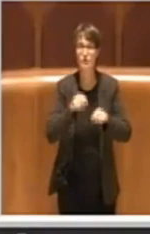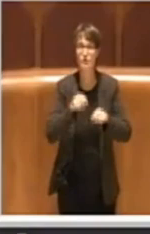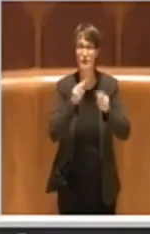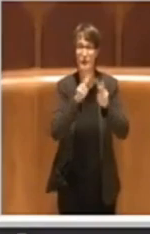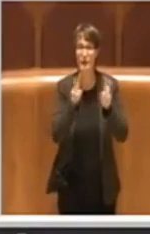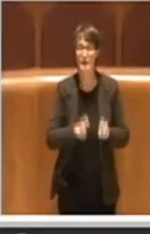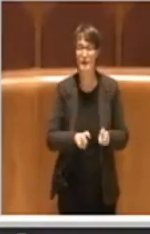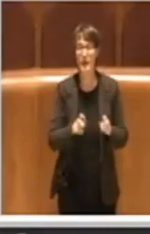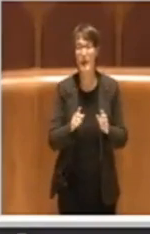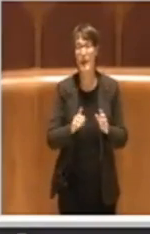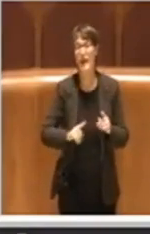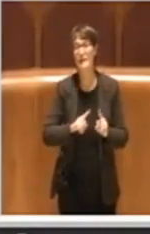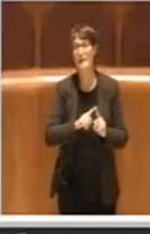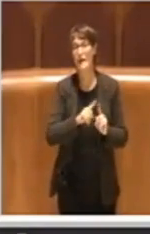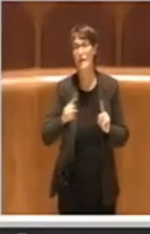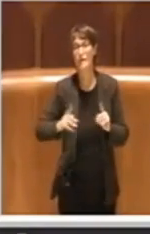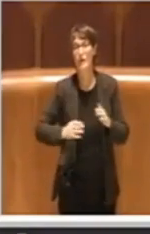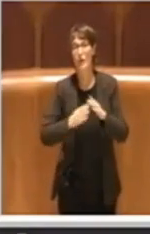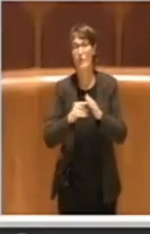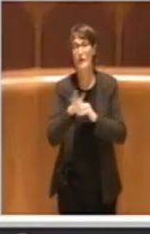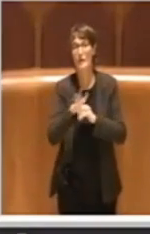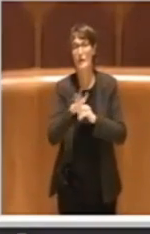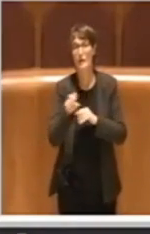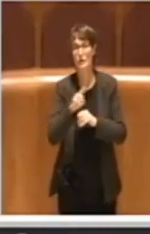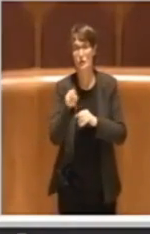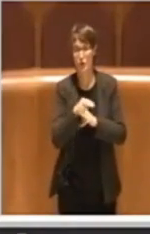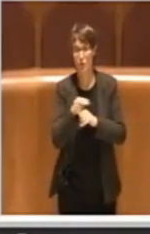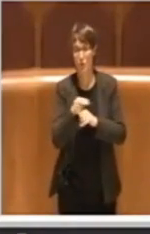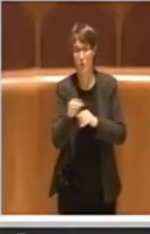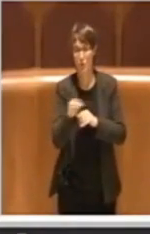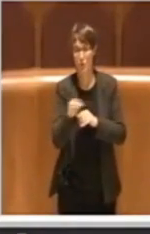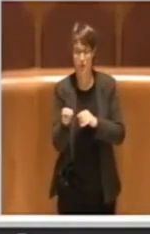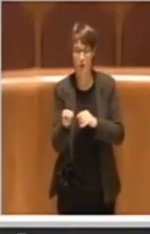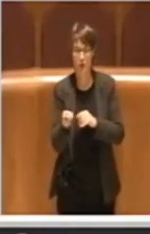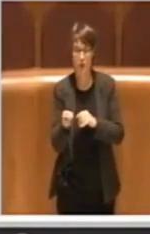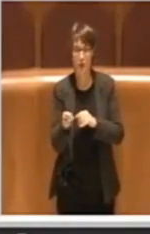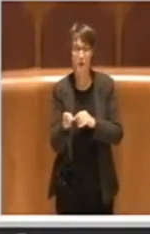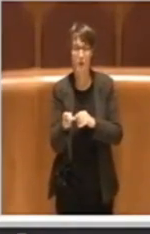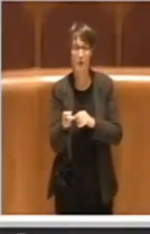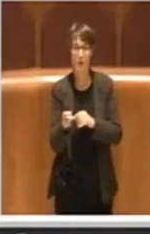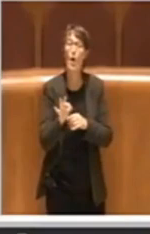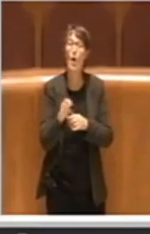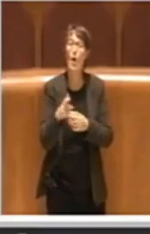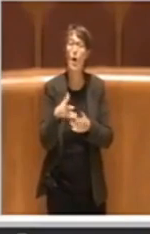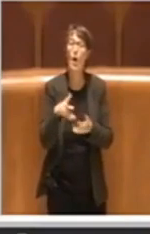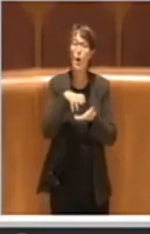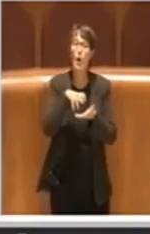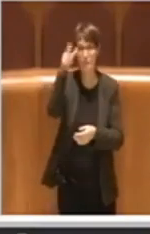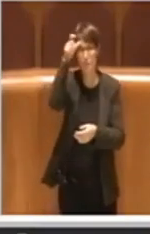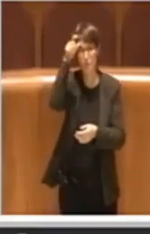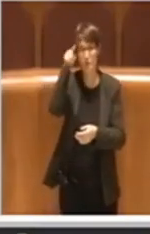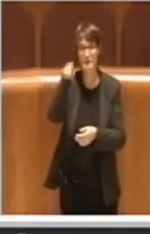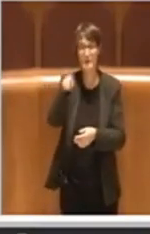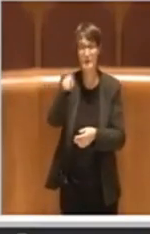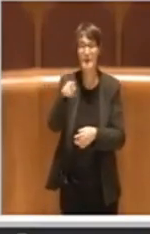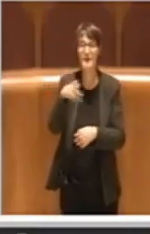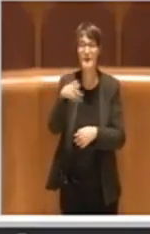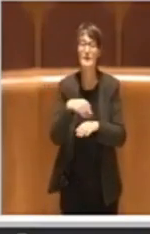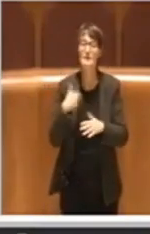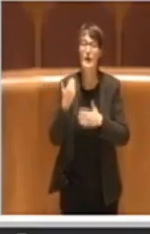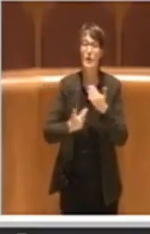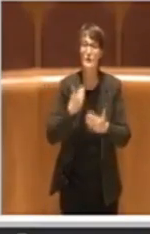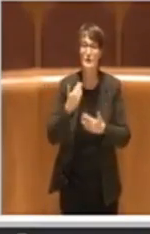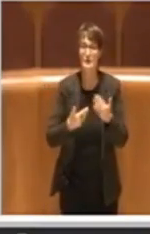borghi di contributo massimo ci sono i contributi statali il ministero dello sviluppo economico col famoso